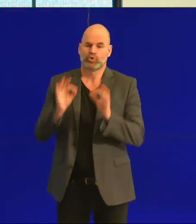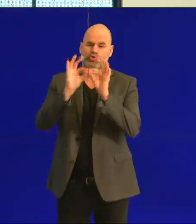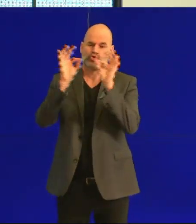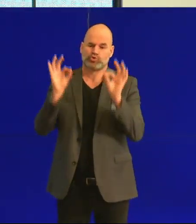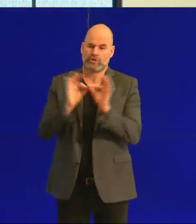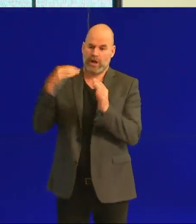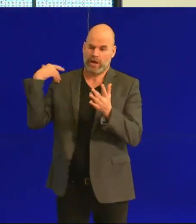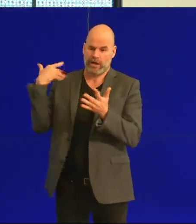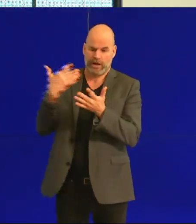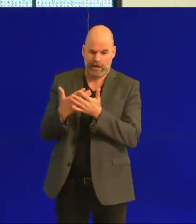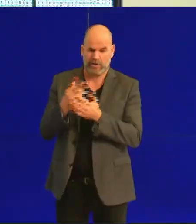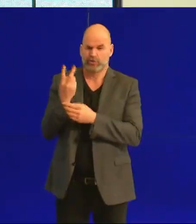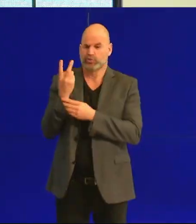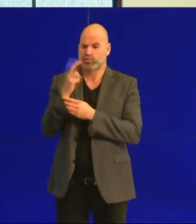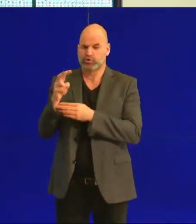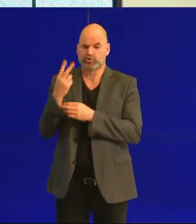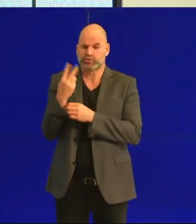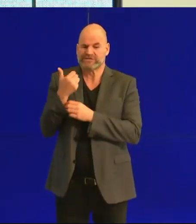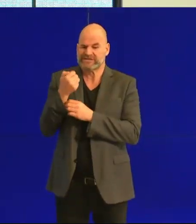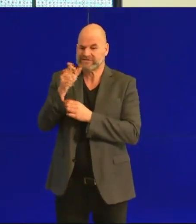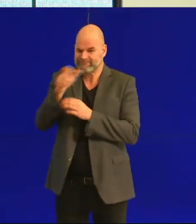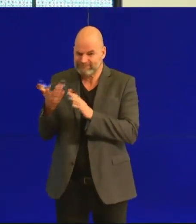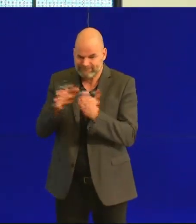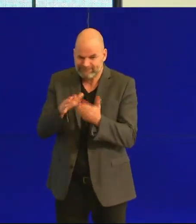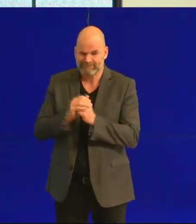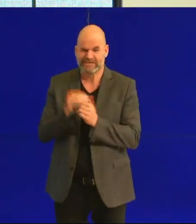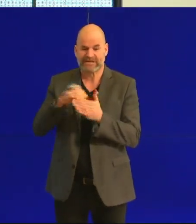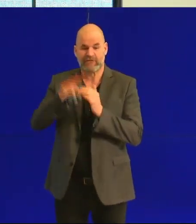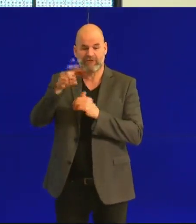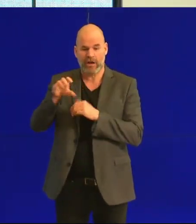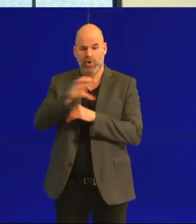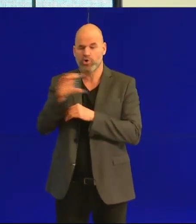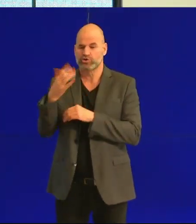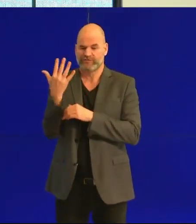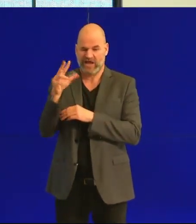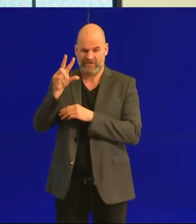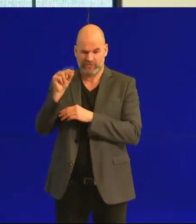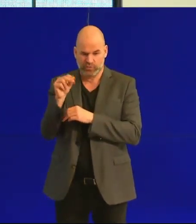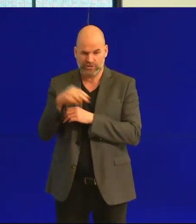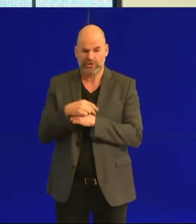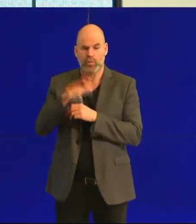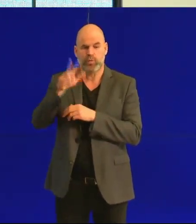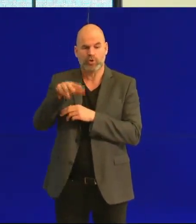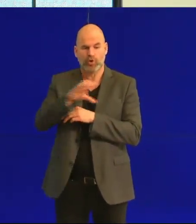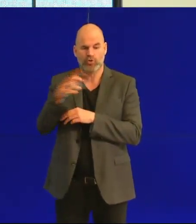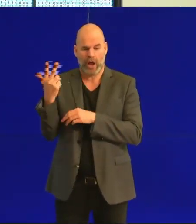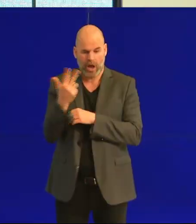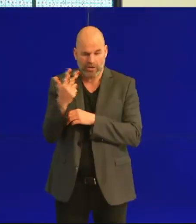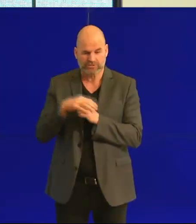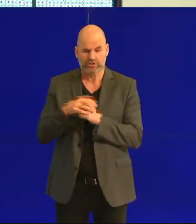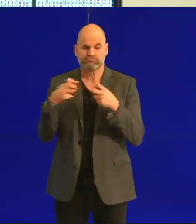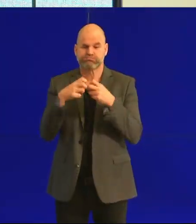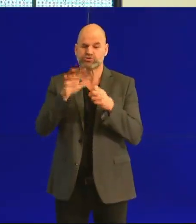blonde martin boulogne nice 28 mars au